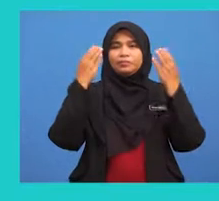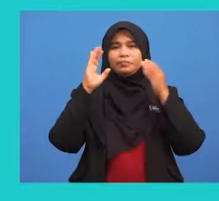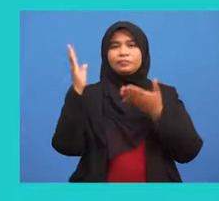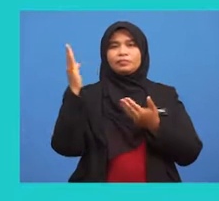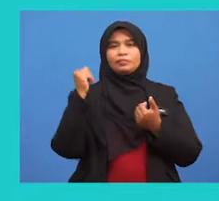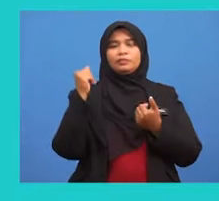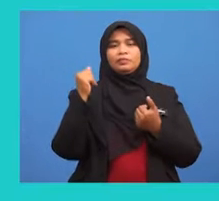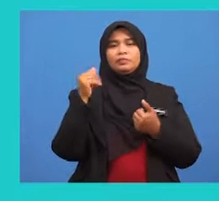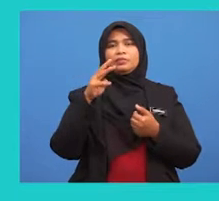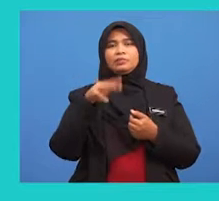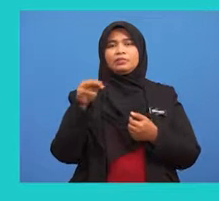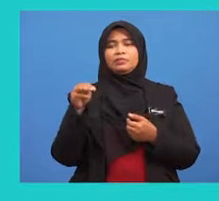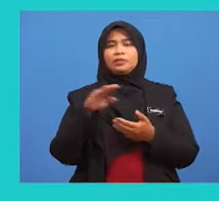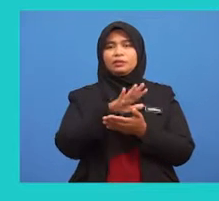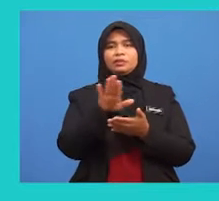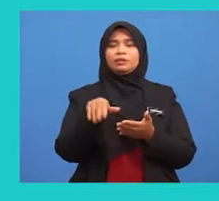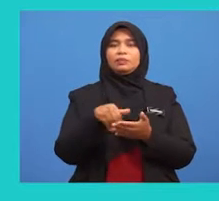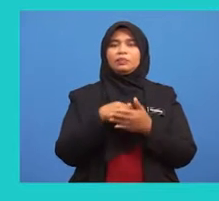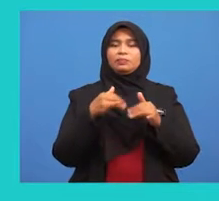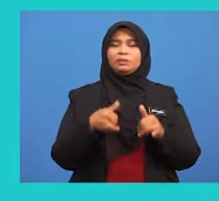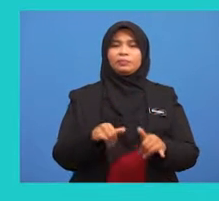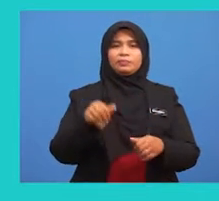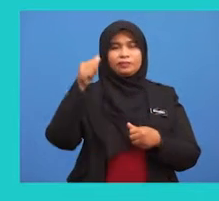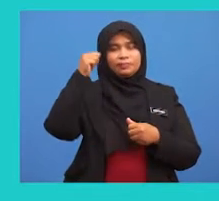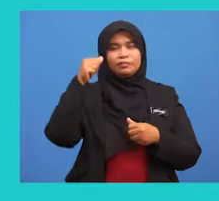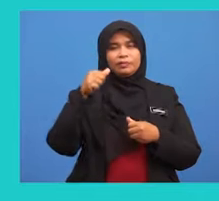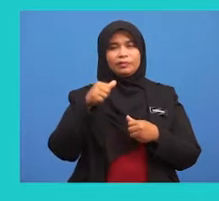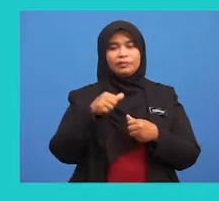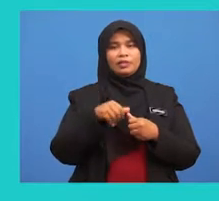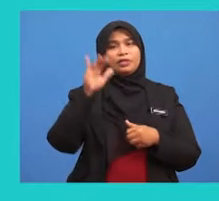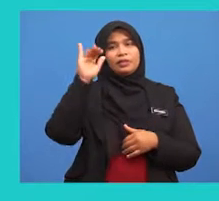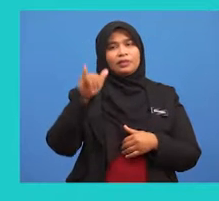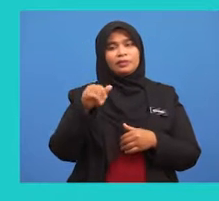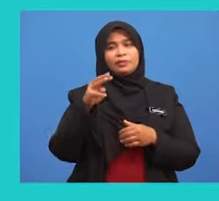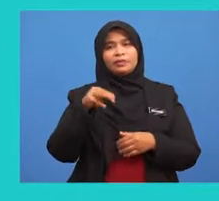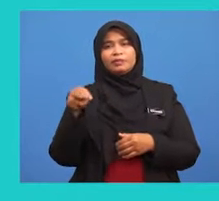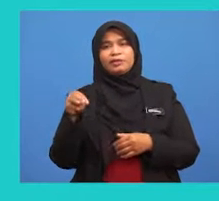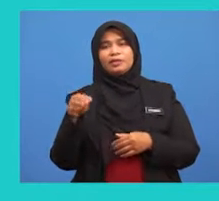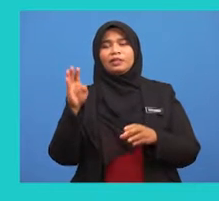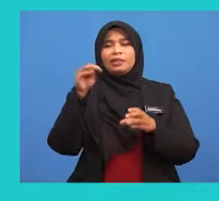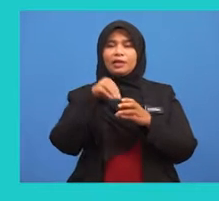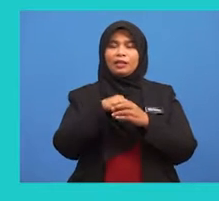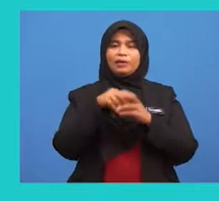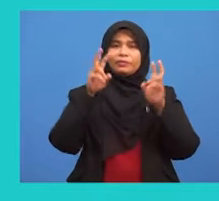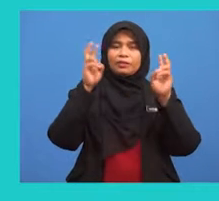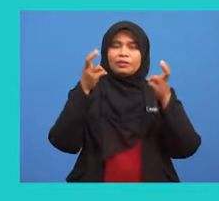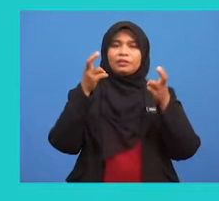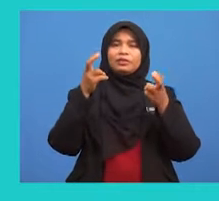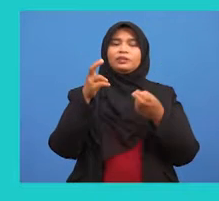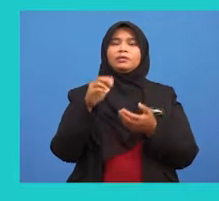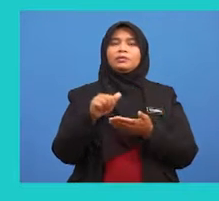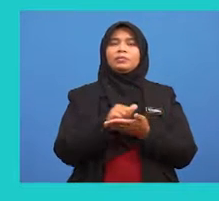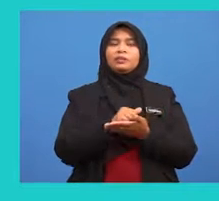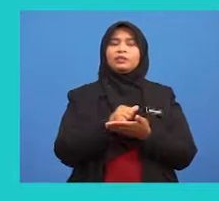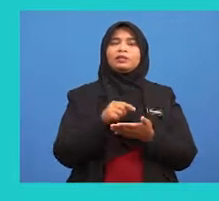Cikgu harap murid-murid semua masih ingat. Ya murid-murid, dalam tajuk perkawanan kos ini